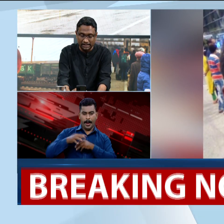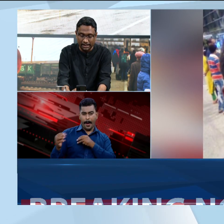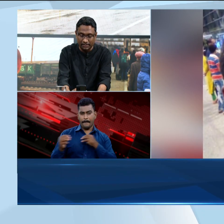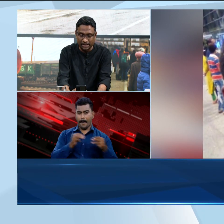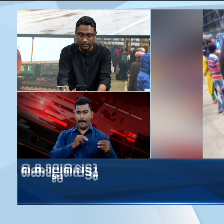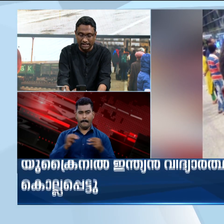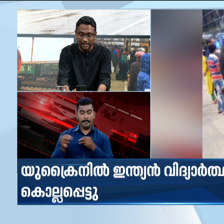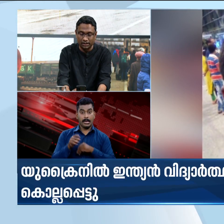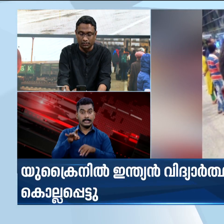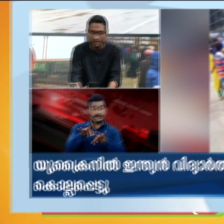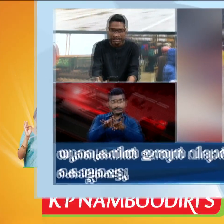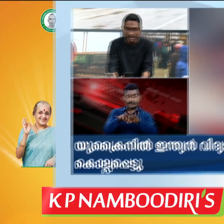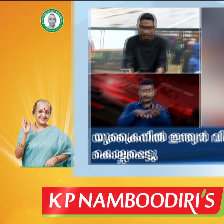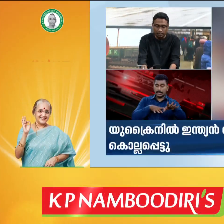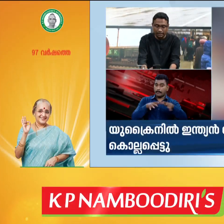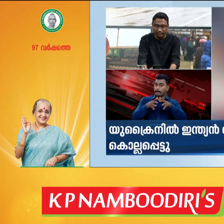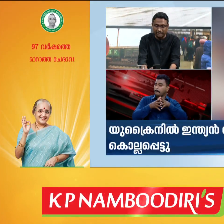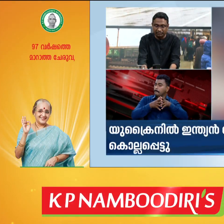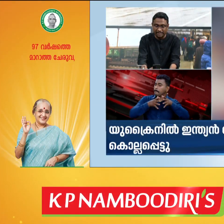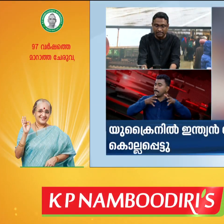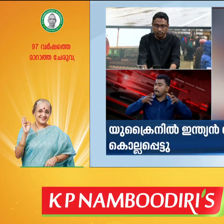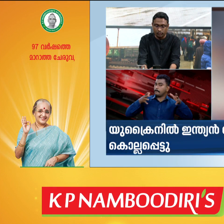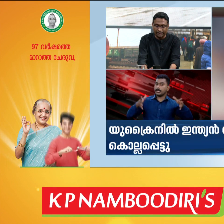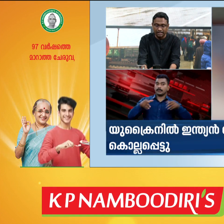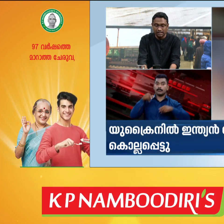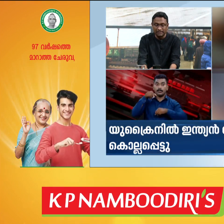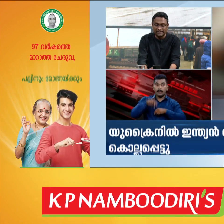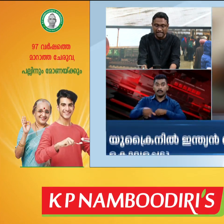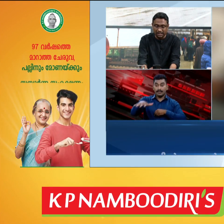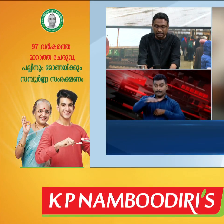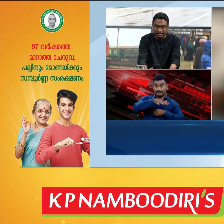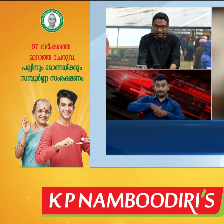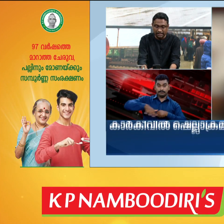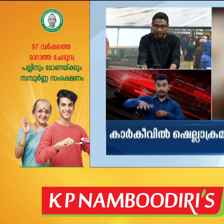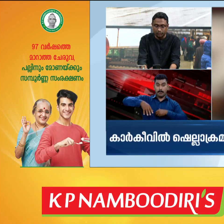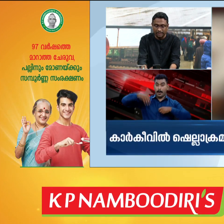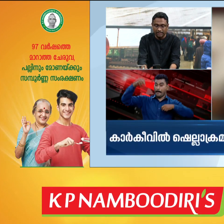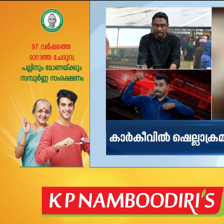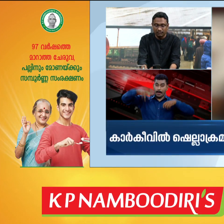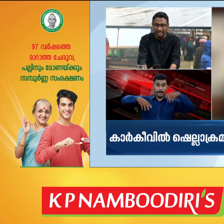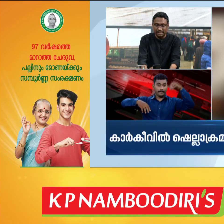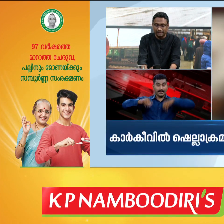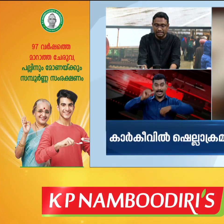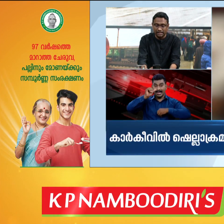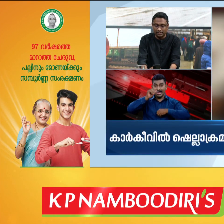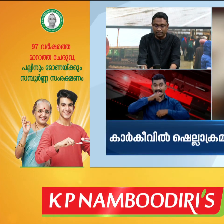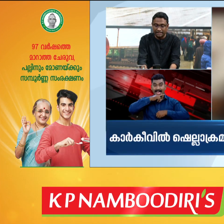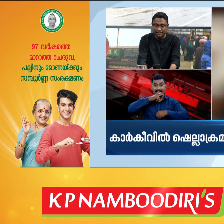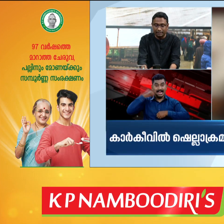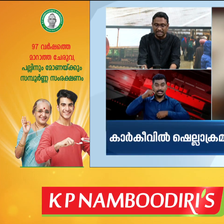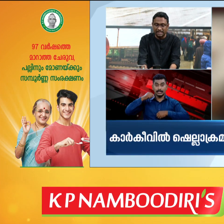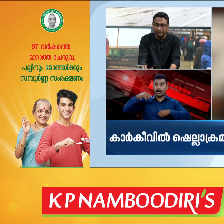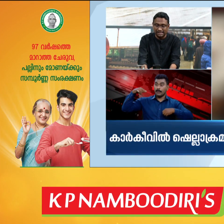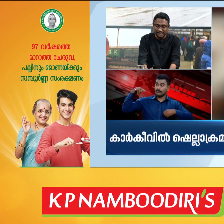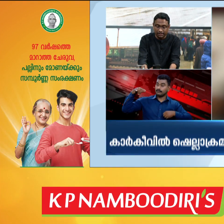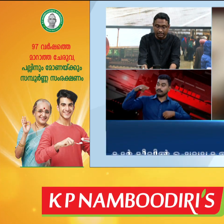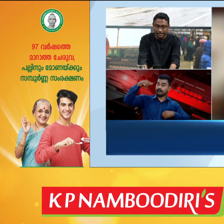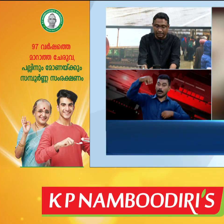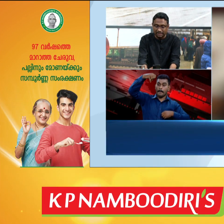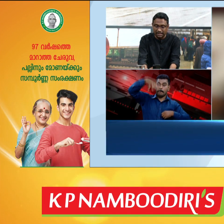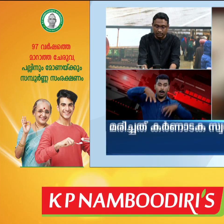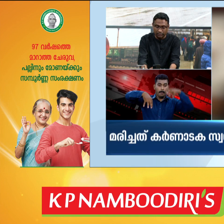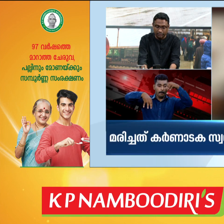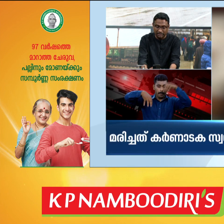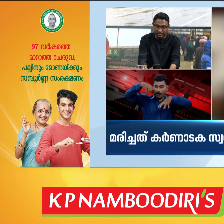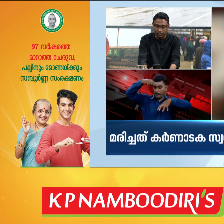വലിയ രണ്ടാമത്തെ നഗരമാണ്, നമുക്കറിയാവുന്നതുപോലെ തന്നെ അല്പം മുമ്പ് അവിടുത്തെ ഫ്രീഡം സ്ക്വയർ മിസൈൽ ആക്രമണത്തിൽ തകർന്നിട്ടുണ്ട്. വളരെ ഏറെ പ്രാധാന്യമുള്ള,